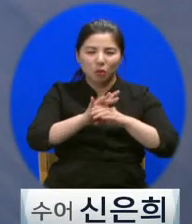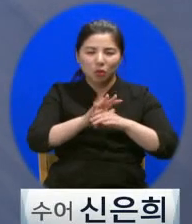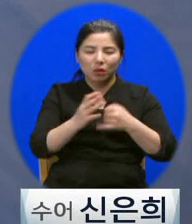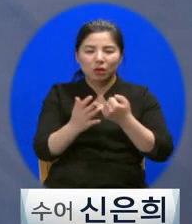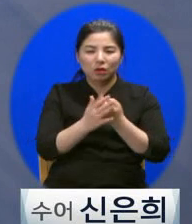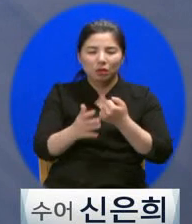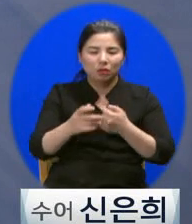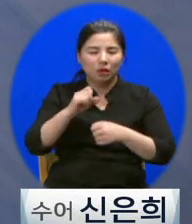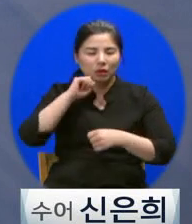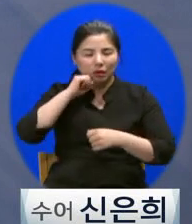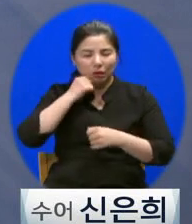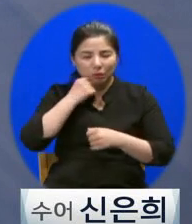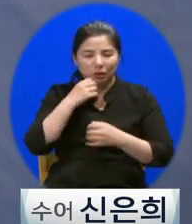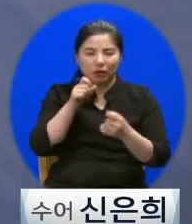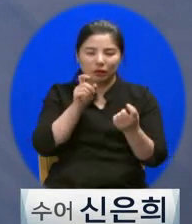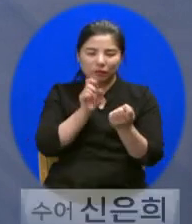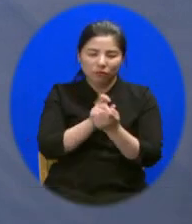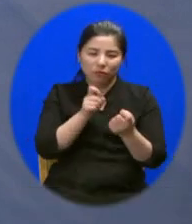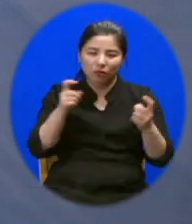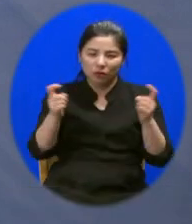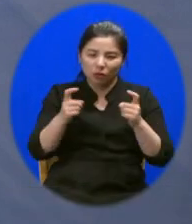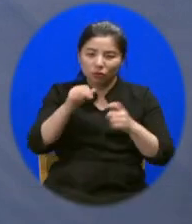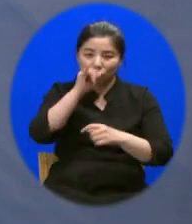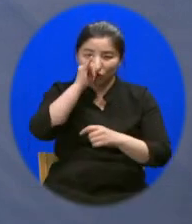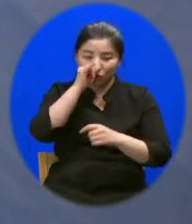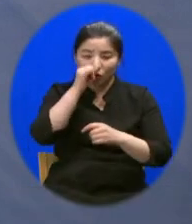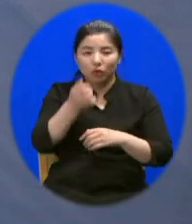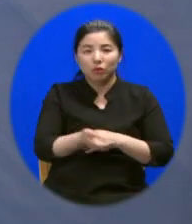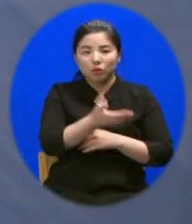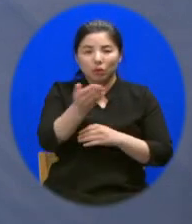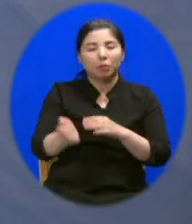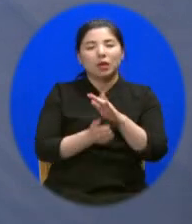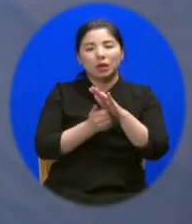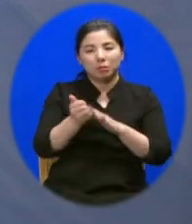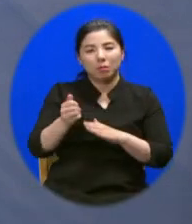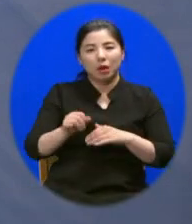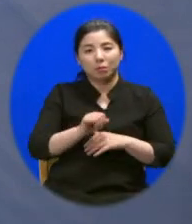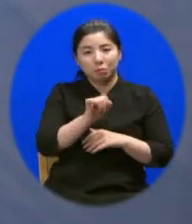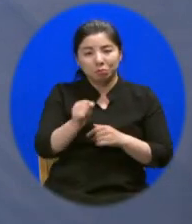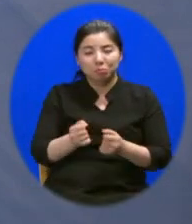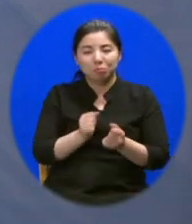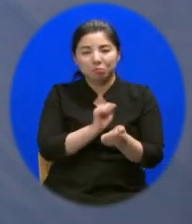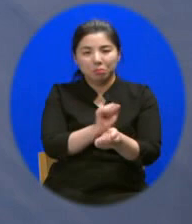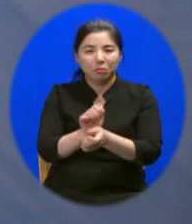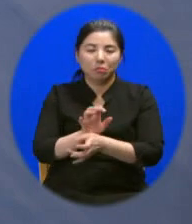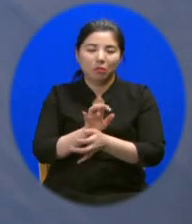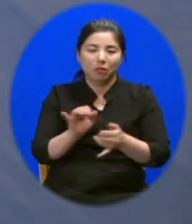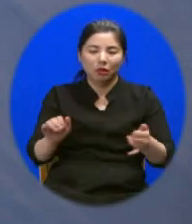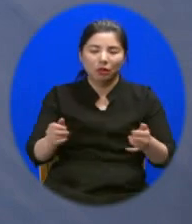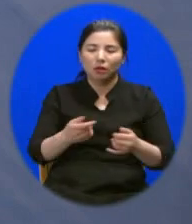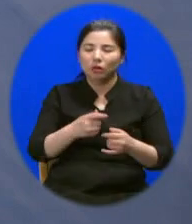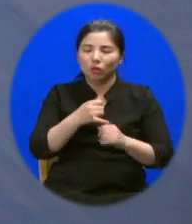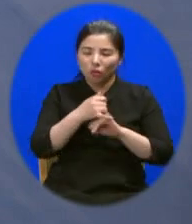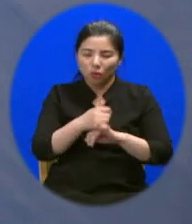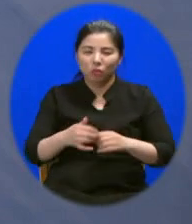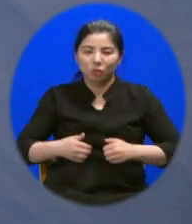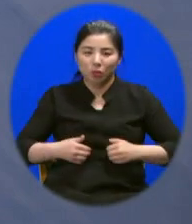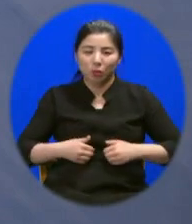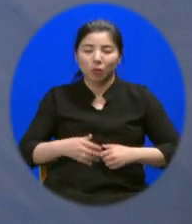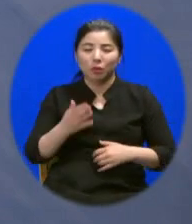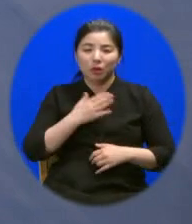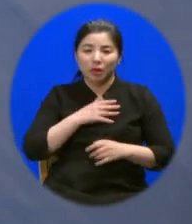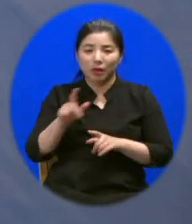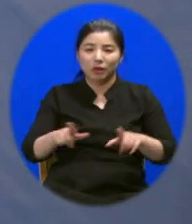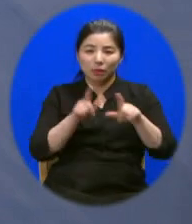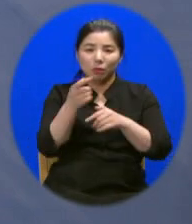바이러스와 힘겹게 싸우고 있는 국민들에게 희망의 바이러스를 전파할 인물이 절실한 상황입니다 이 내 삶을